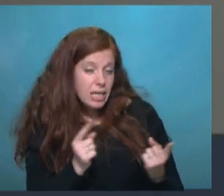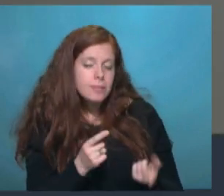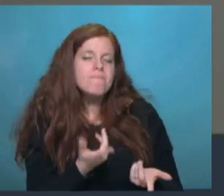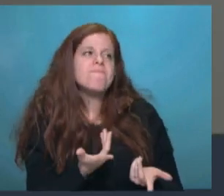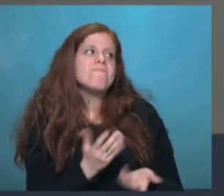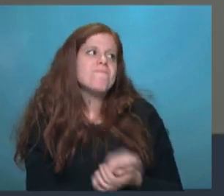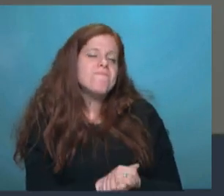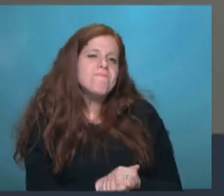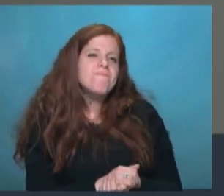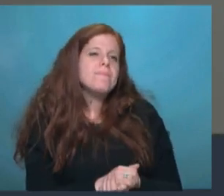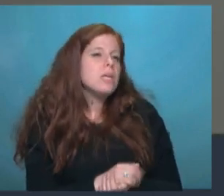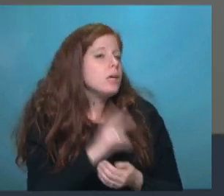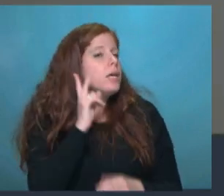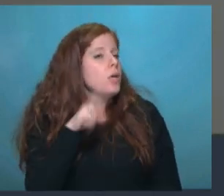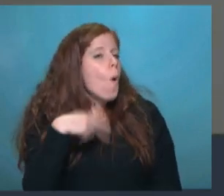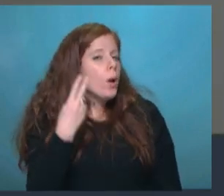יכול להיות